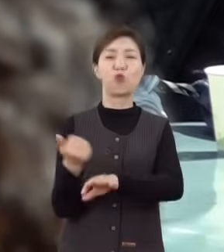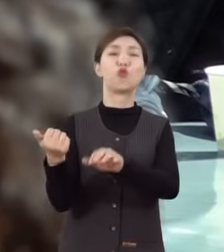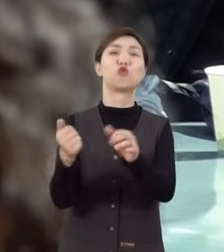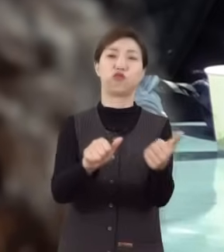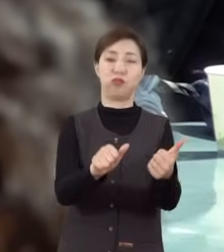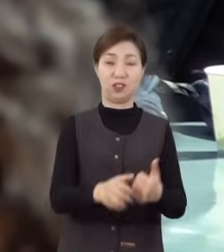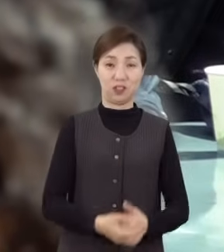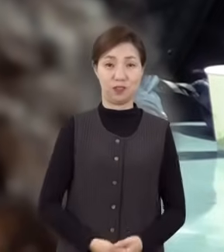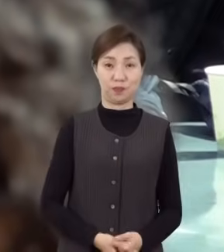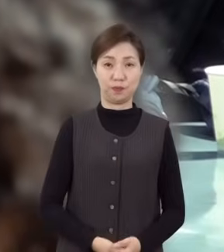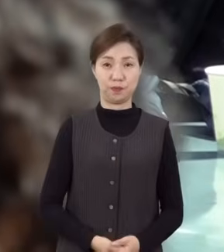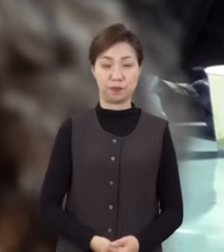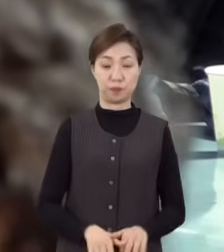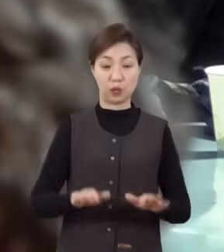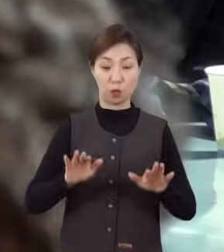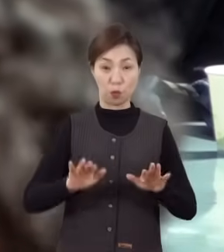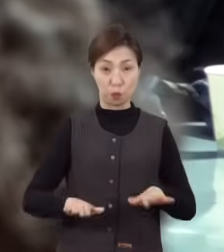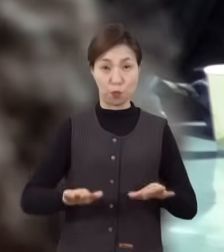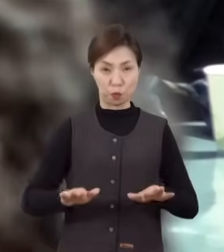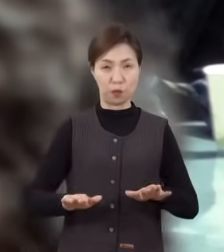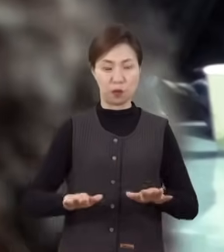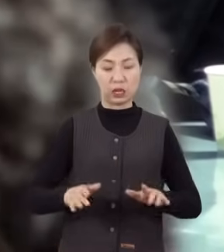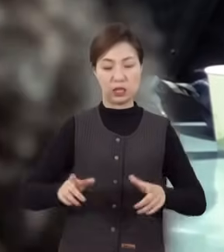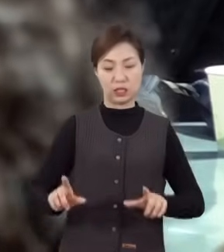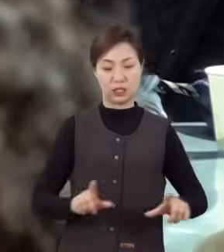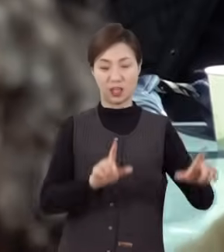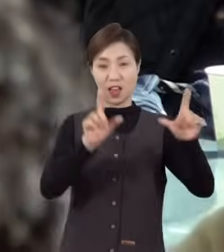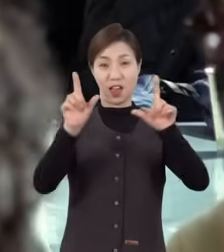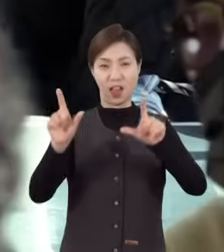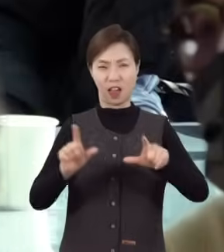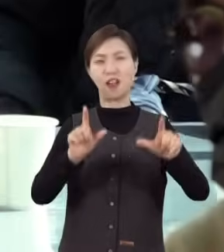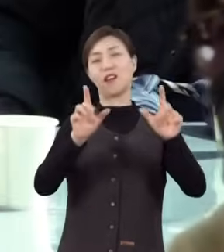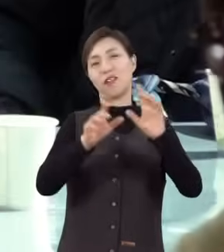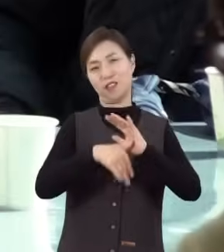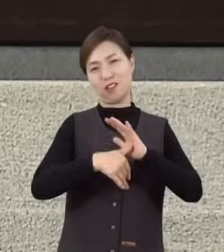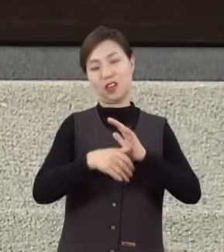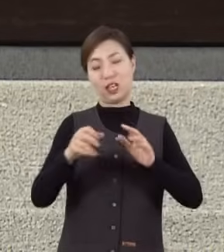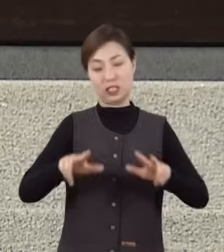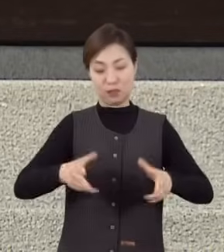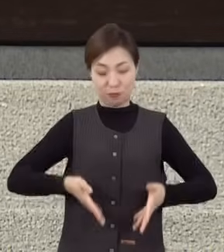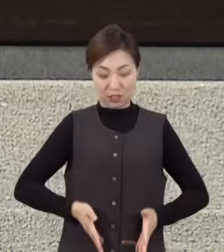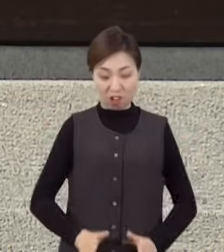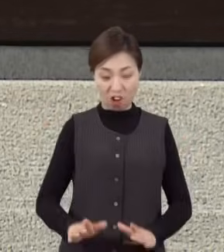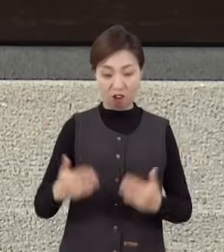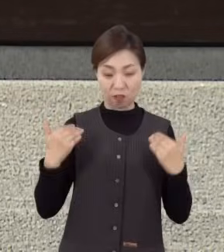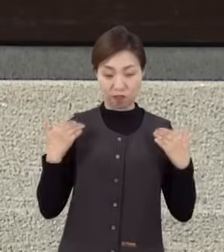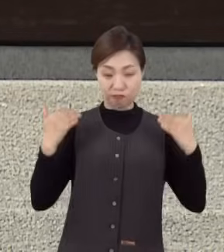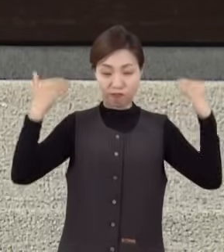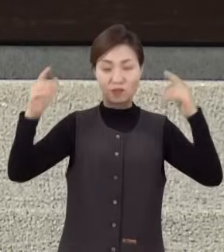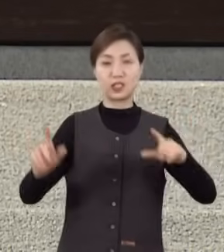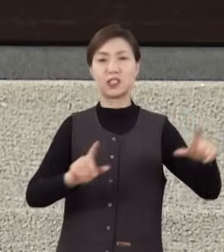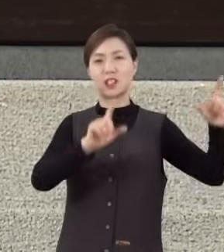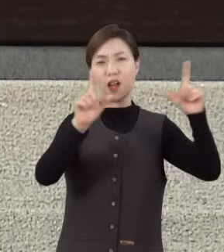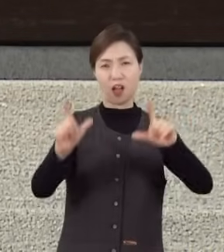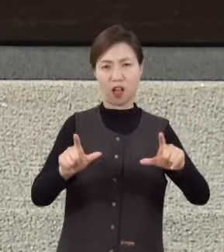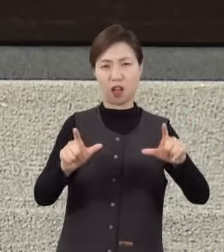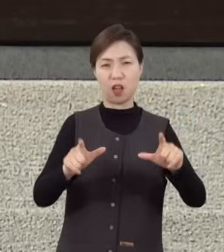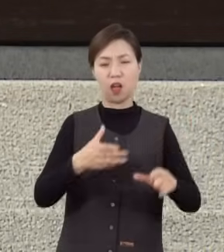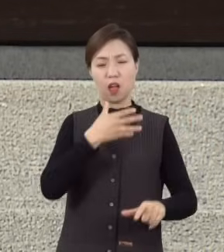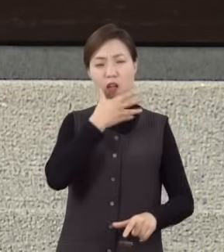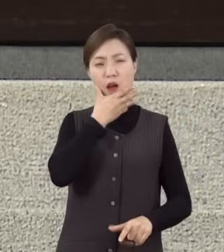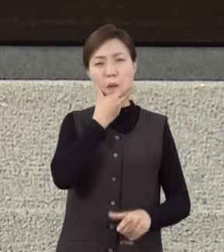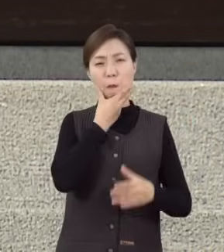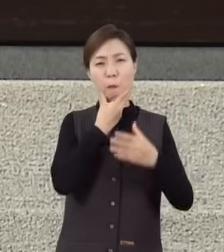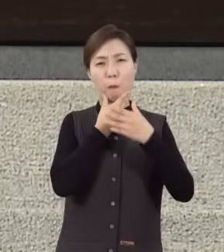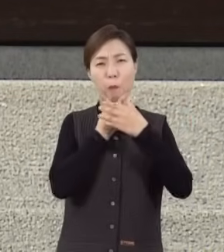된다. 자기가 이번 생에 복을 다 써먹었기 때문에 7일 후에 죽는 것을 막을 수가